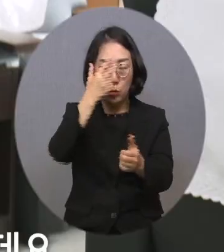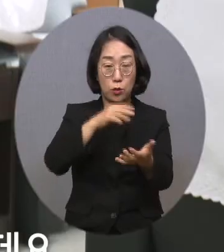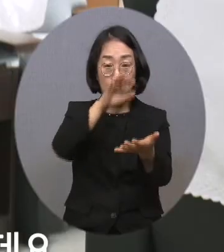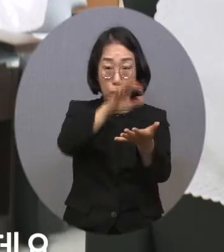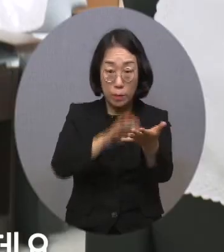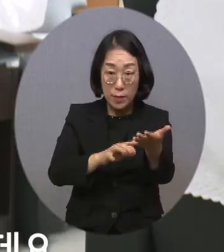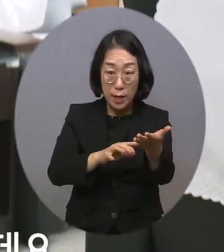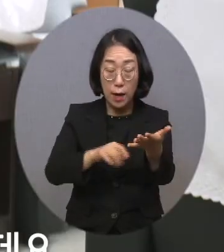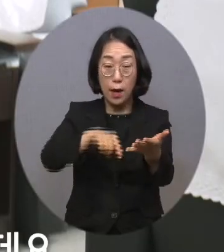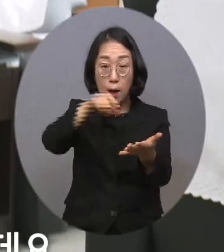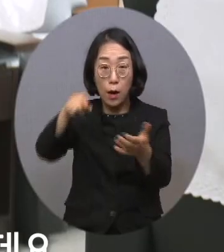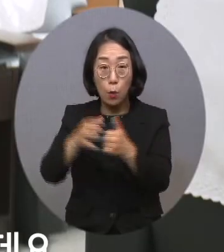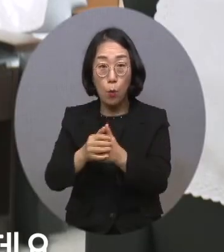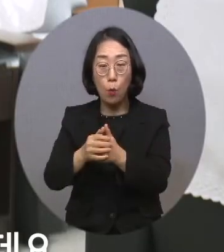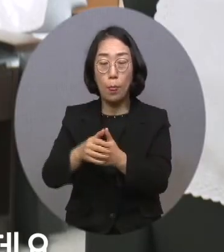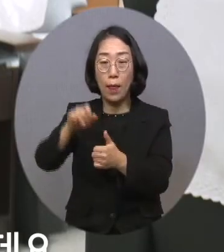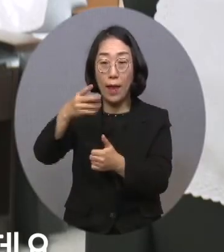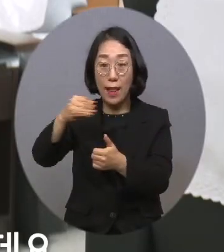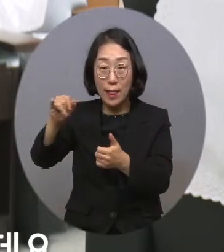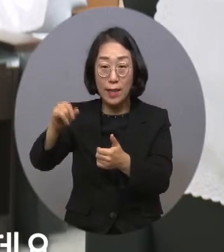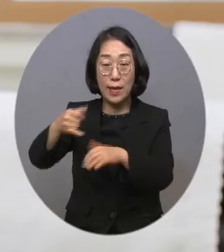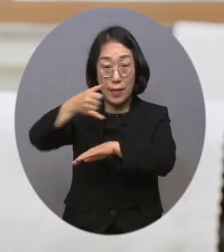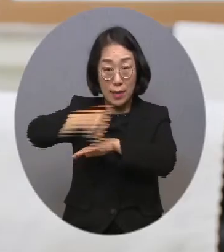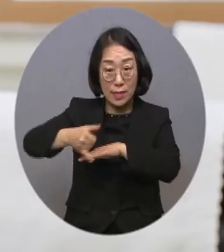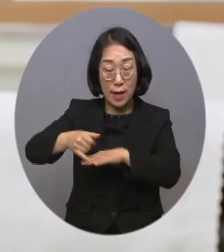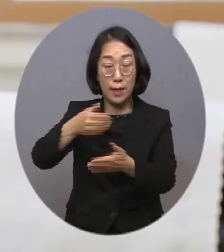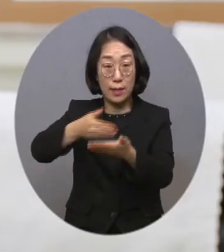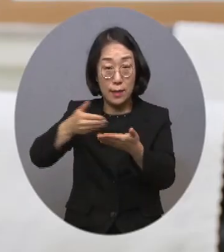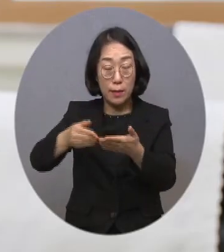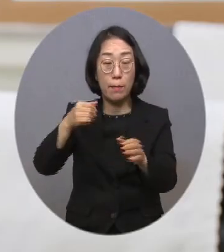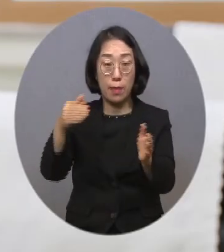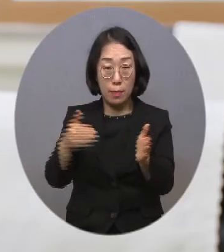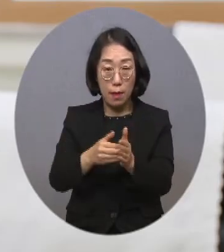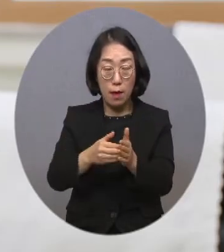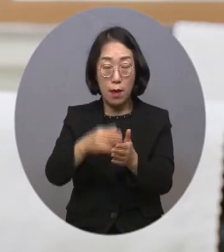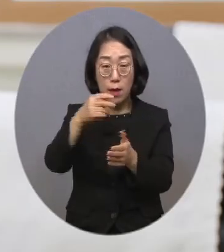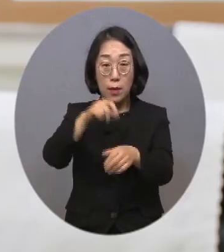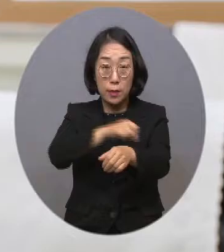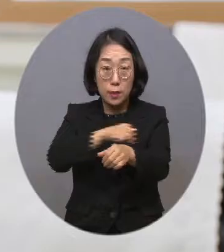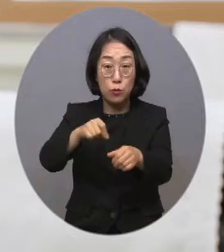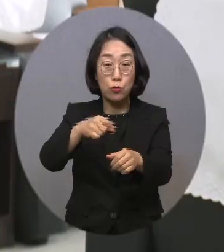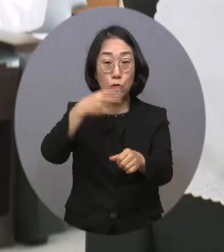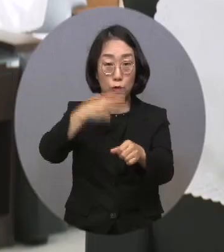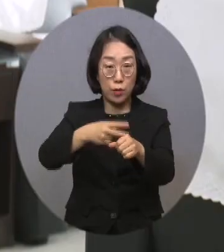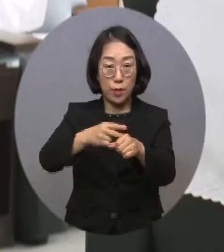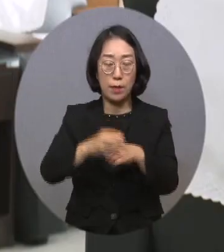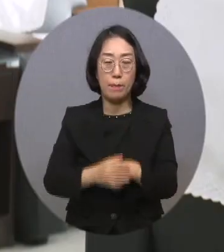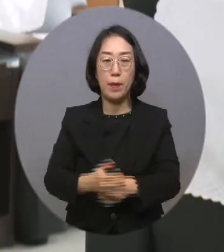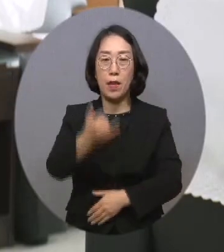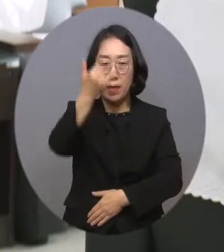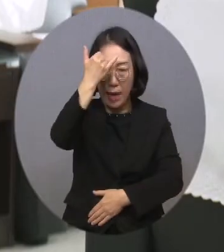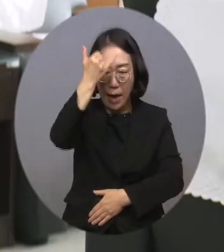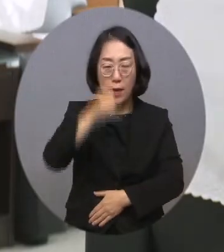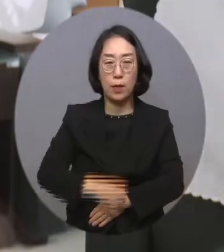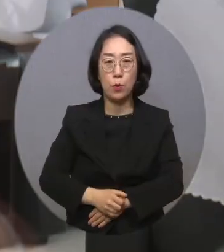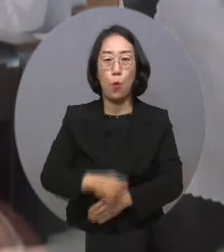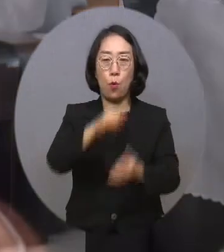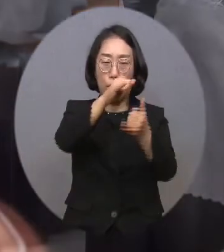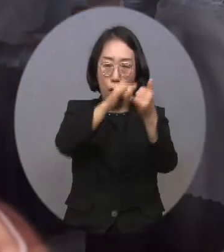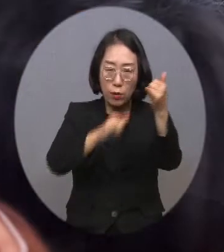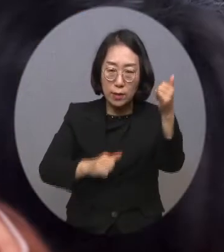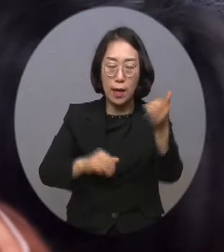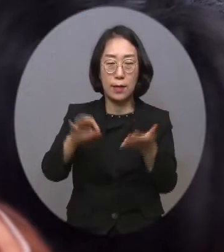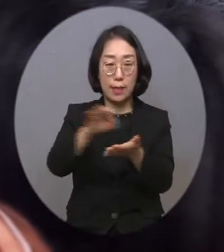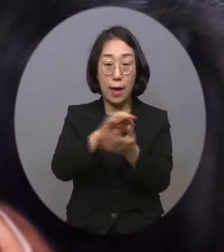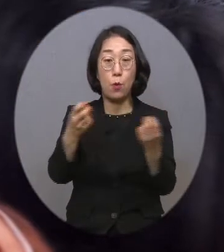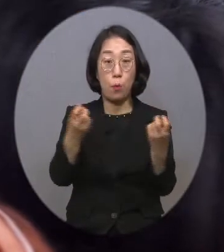융합하여 캘리그라피 작품 만들기를 했었는데요. 특수교사는 시각장애인에 대한 에티켓, 점자의 역사와 활용,